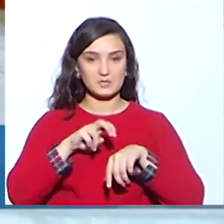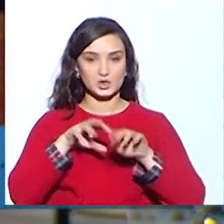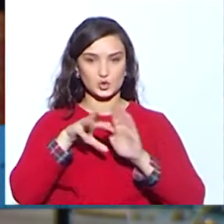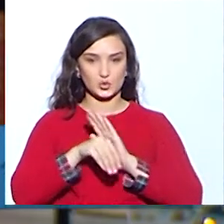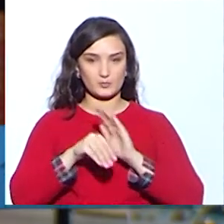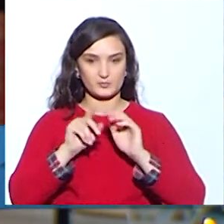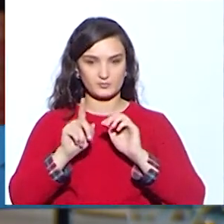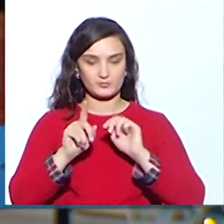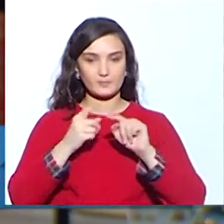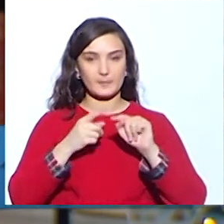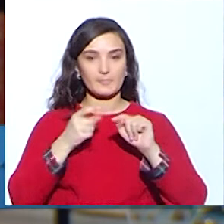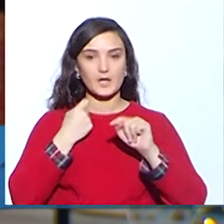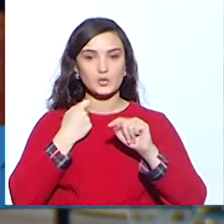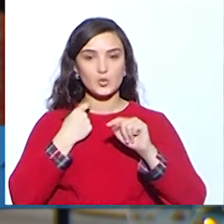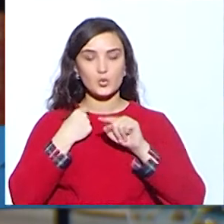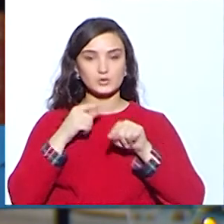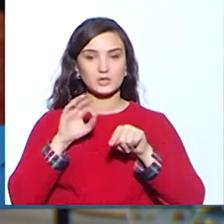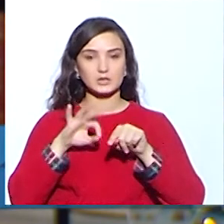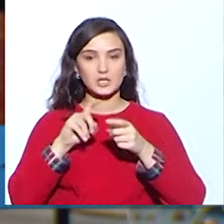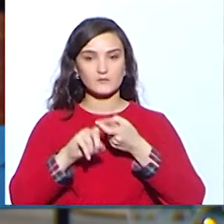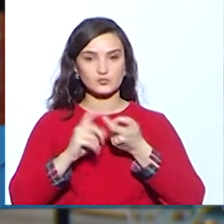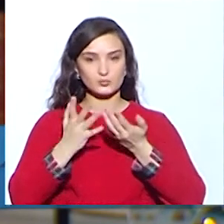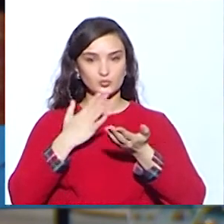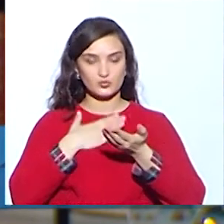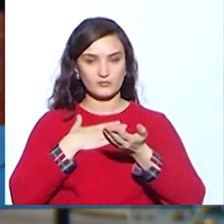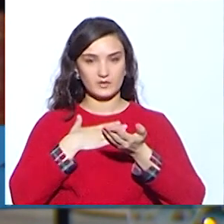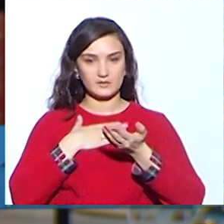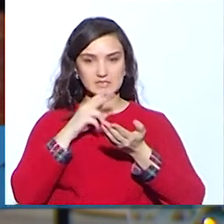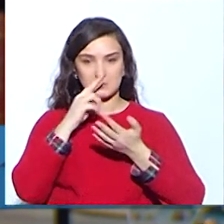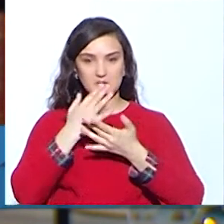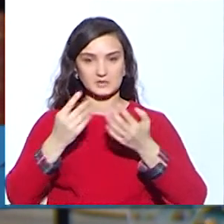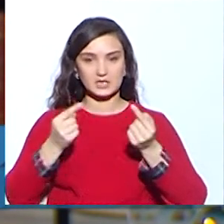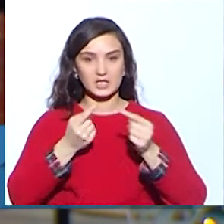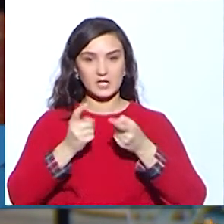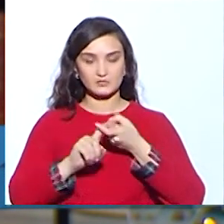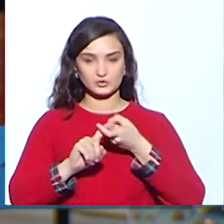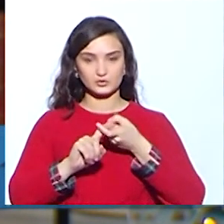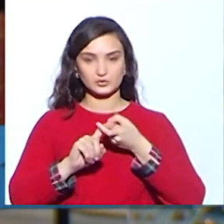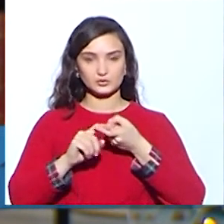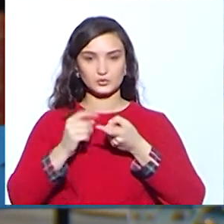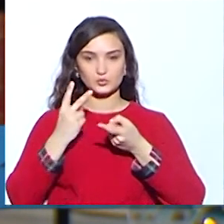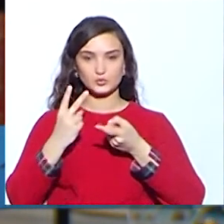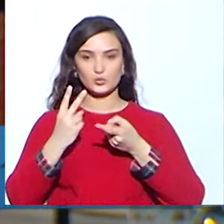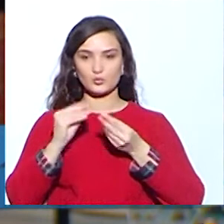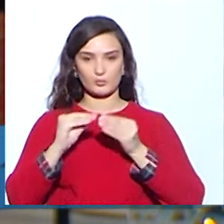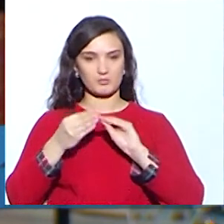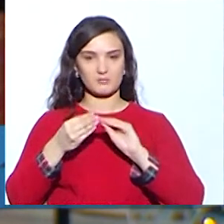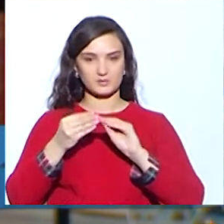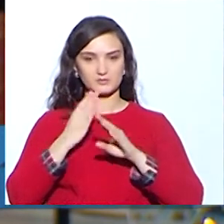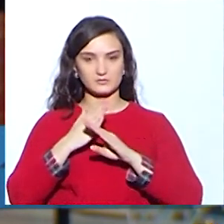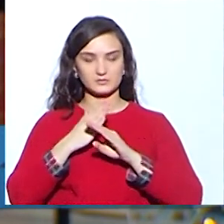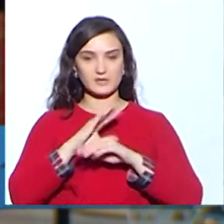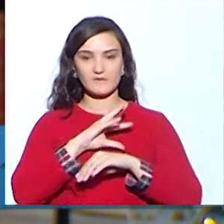პრაქტიკაში. ალკოჰოლთან მიმართებაში თუ ჩვენ საუბრობთ წამლებთან ურთიერთობაში, ორ წინააღმდეგობას ვასწყდებით.